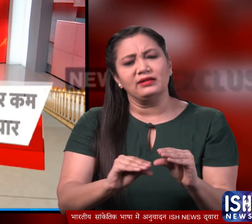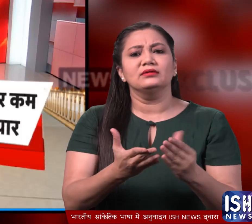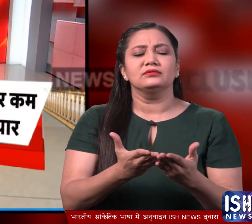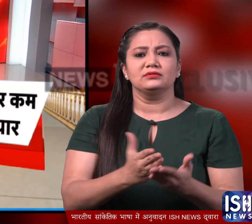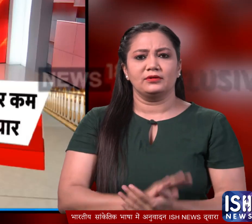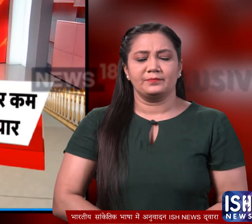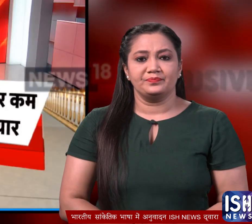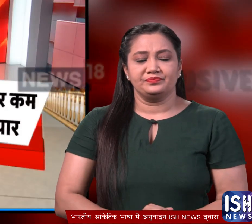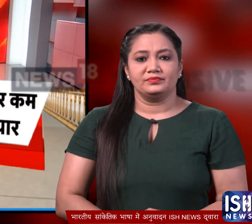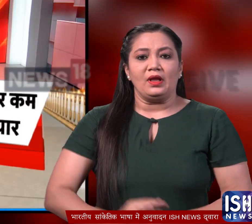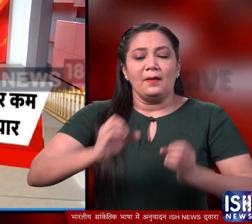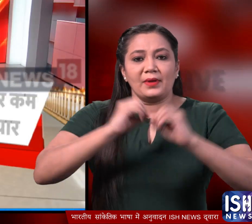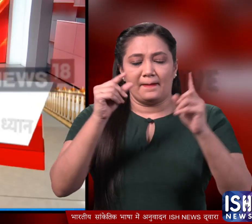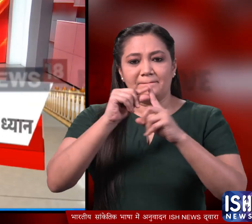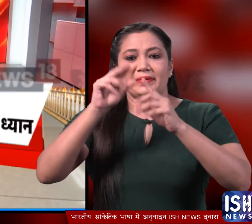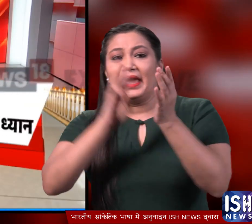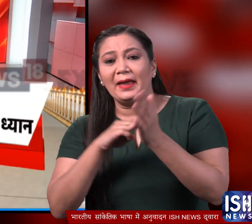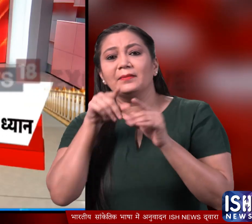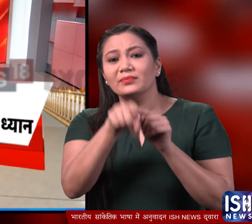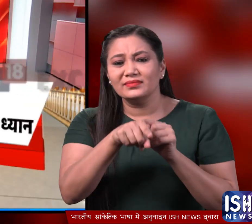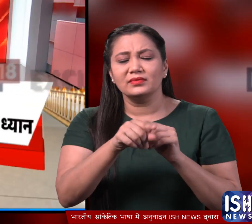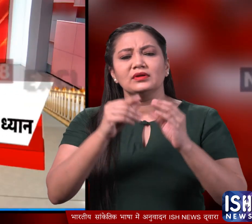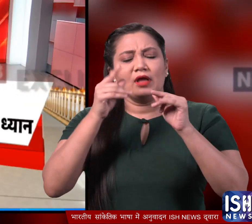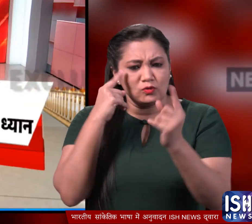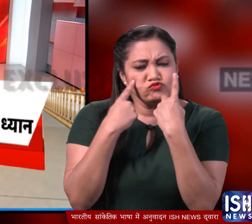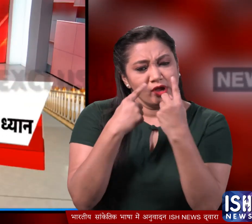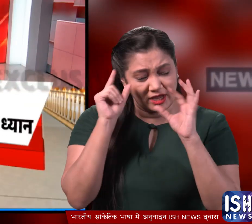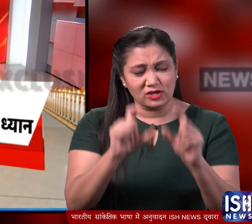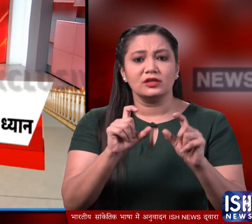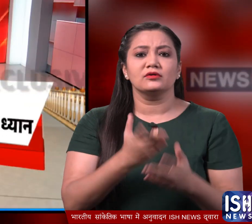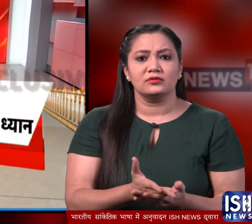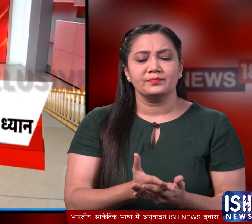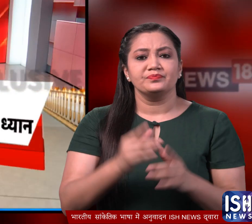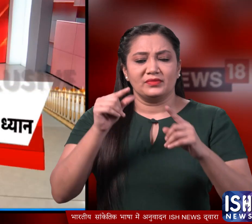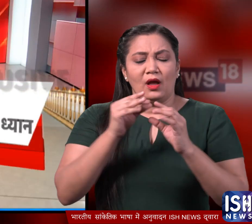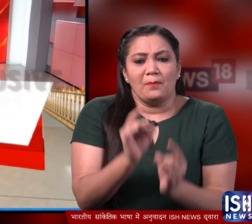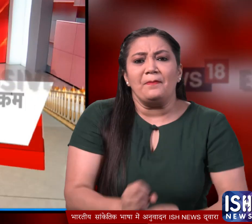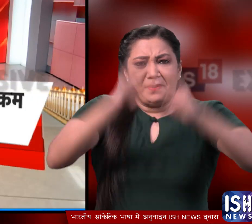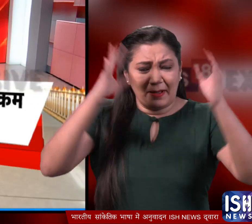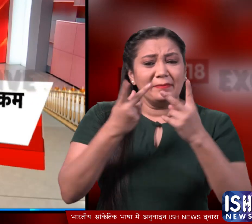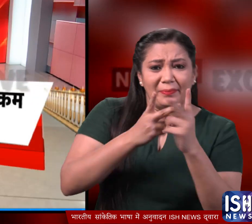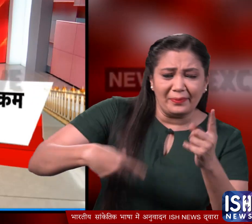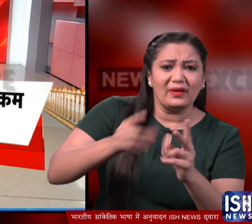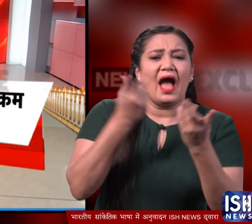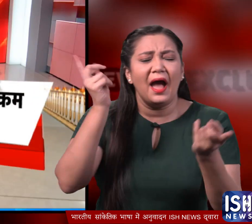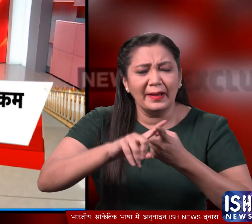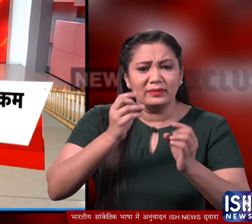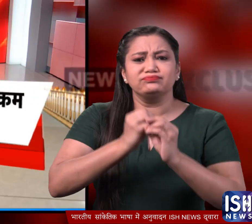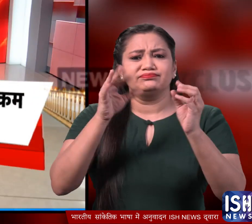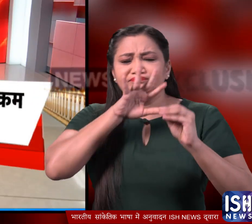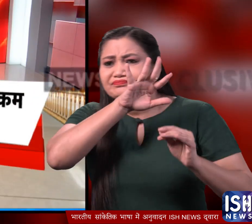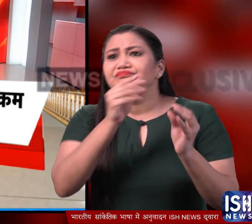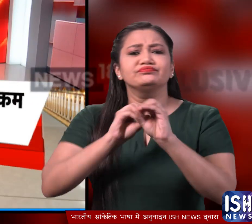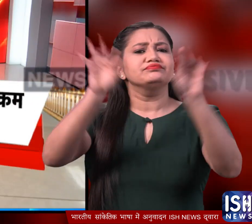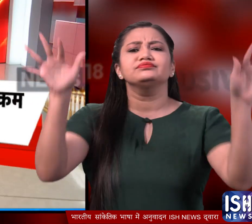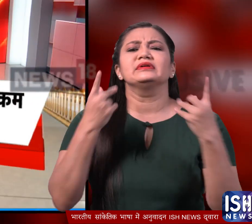کم استعمال ہوتا ہے ان پٹاکوں میں پی اے میعنی پارٹیکلٹ میٹر کا خاص دھیان رکھا جاتا ہے تاکہ ان پٹاکوں کو جلانے سے یا ان کے دھماکوں کے بعد